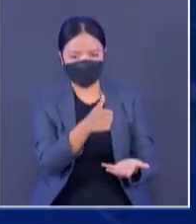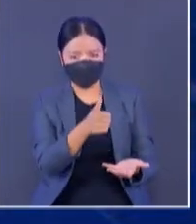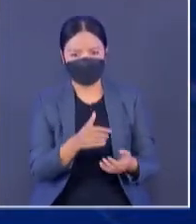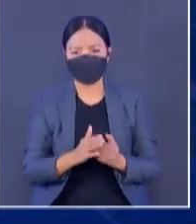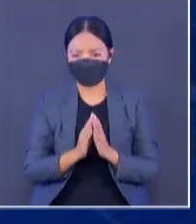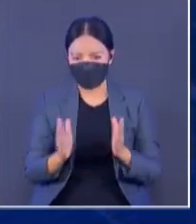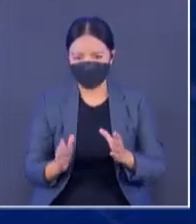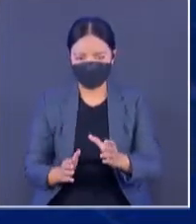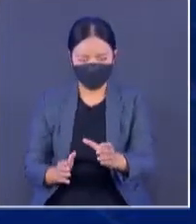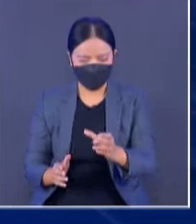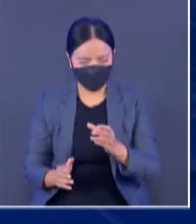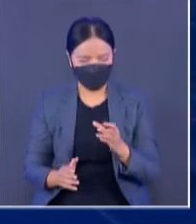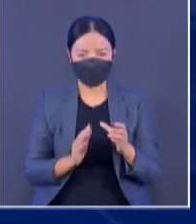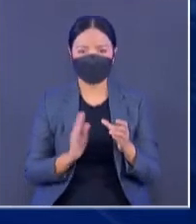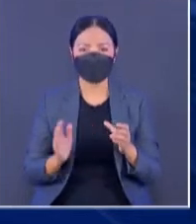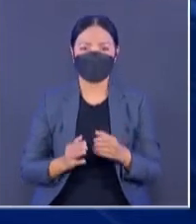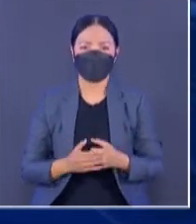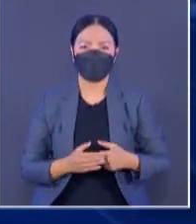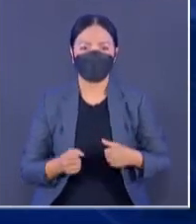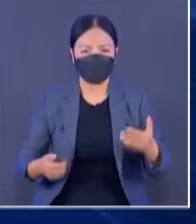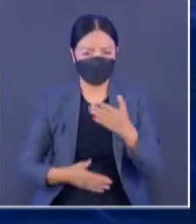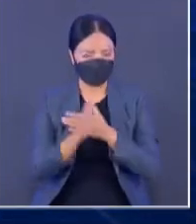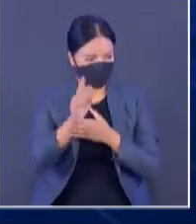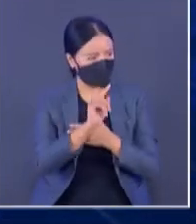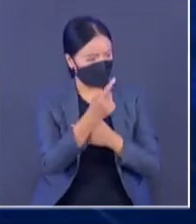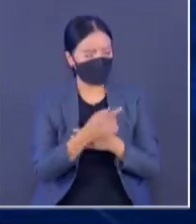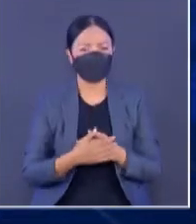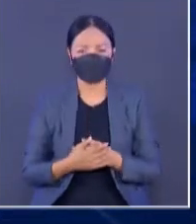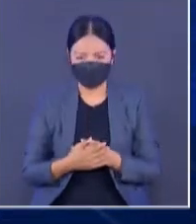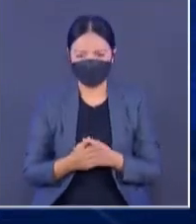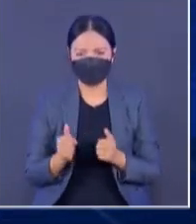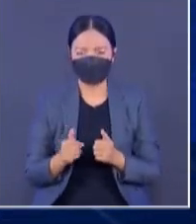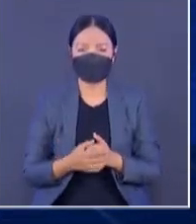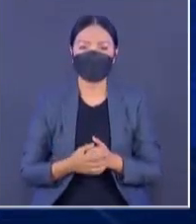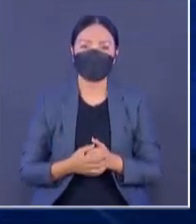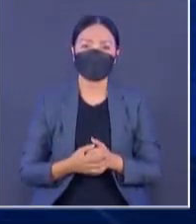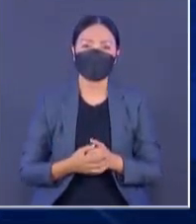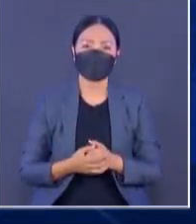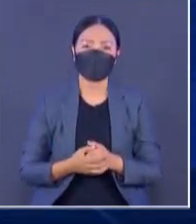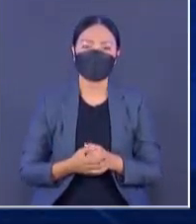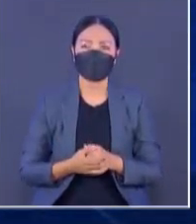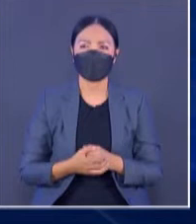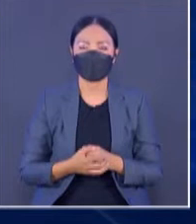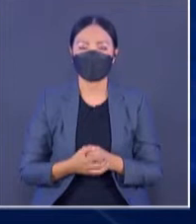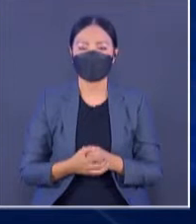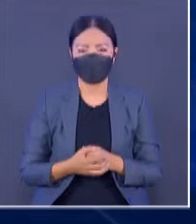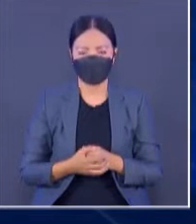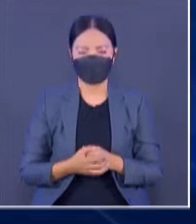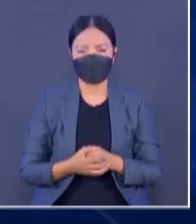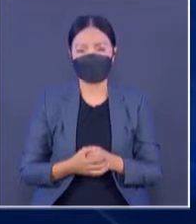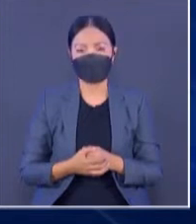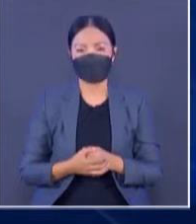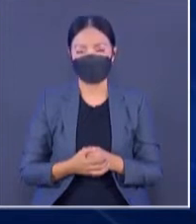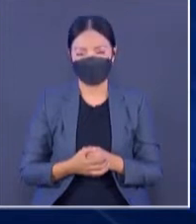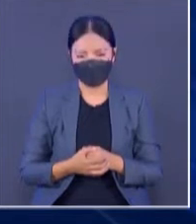ขอบคุณมากครับขอบคุณมากครับผม โอกาสหน้าเชิญใหม่ครับ ครับผมครับผม คุณผู้ชมคะดูความทุลักทุเลระหว่างการส่งแล้วก็อัตรา